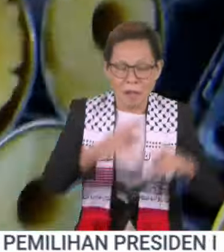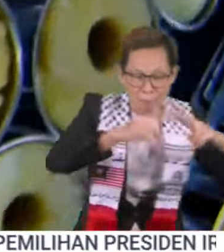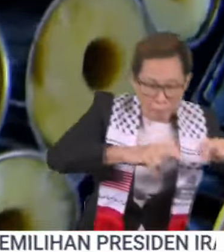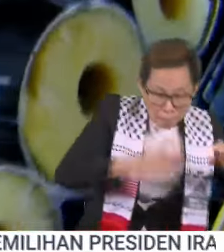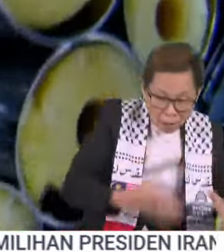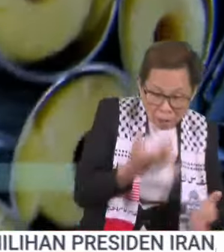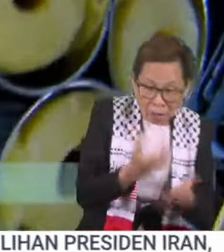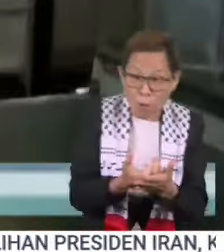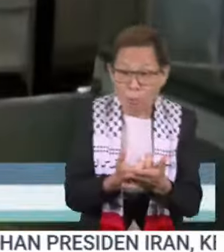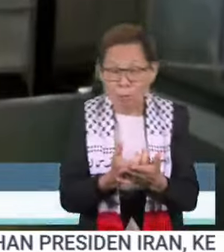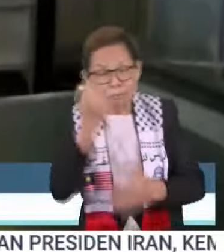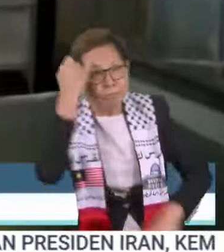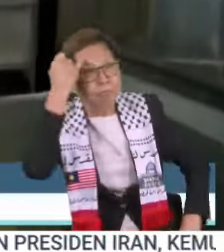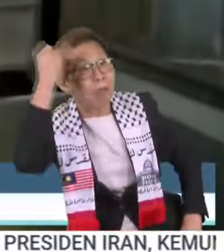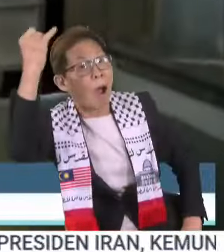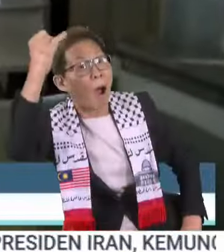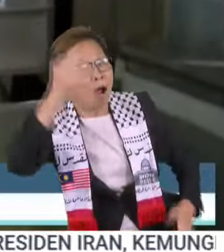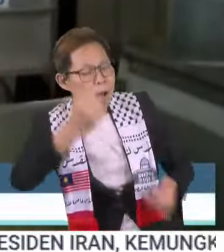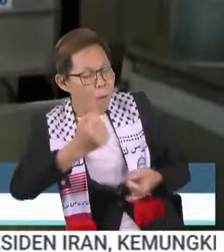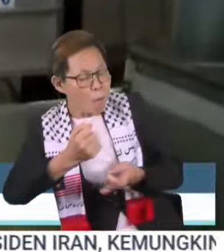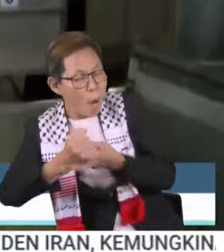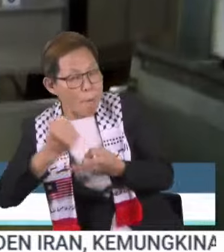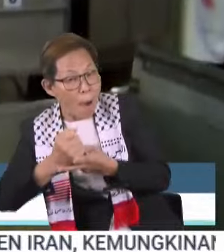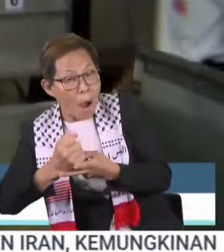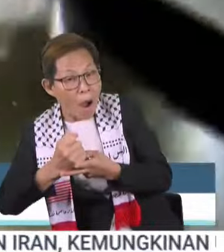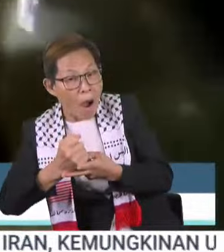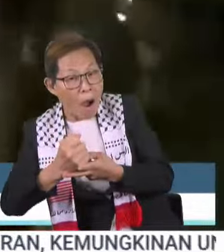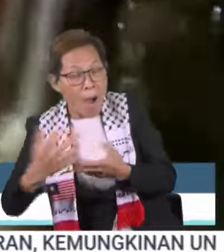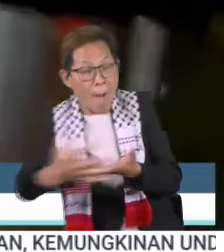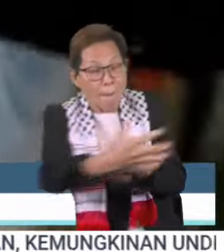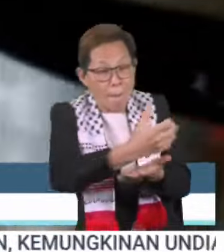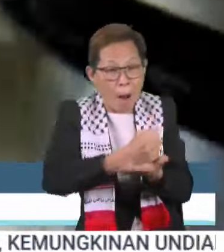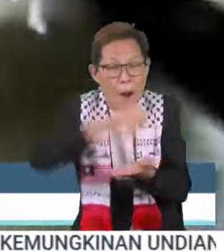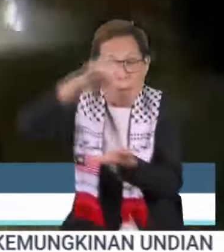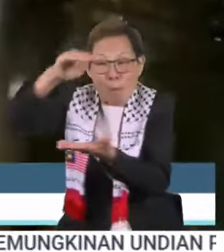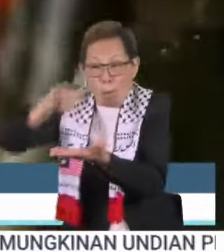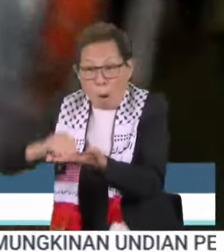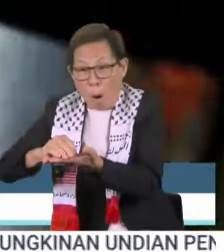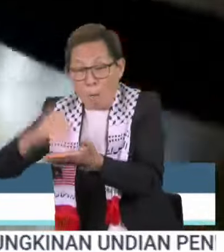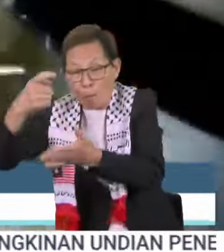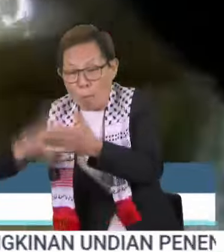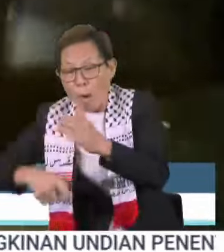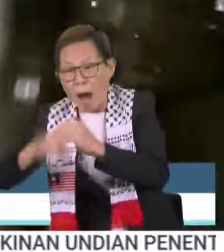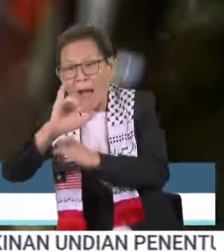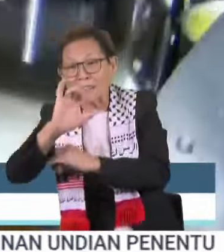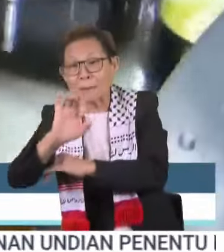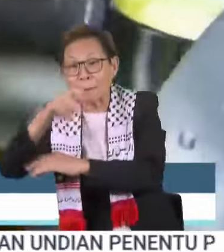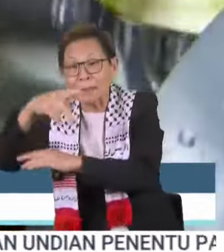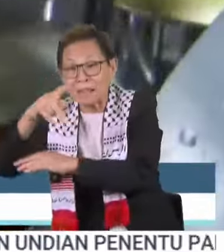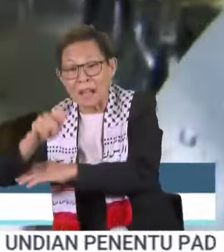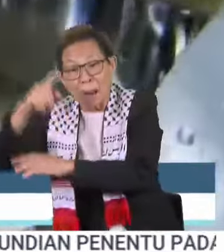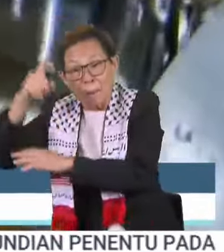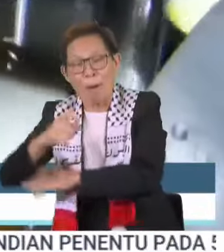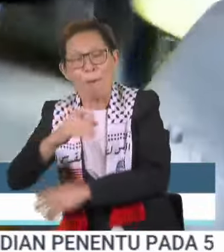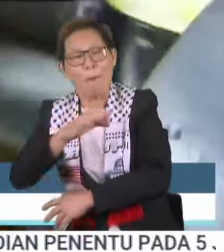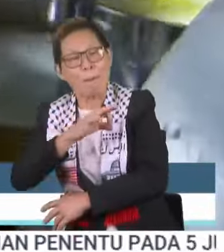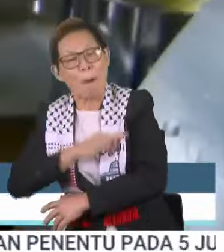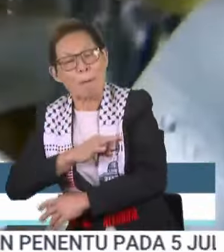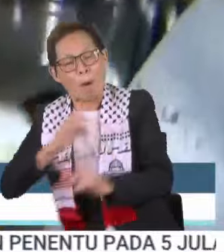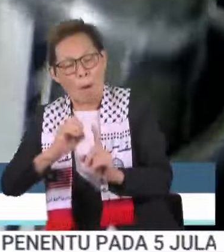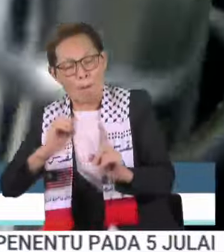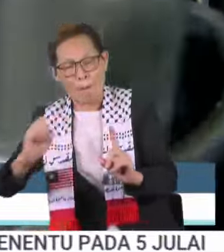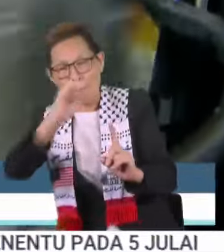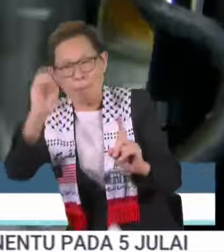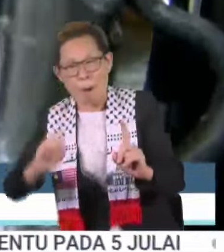Penganalisis ekonomi pula berpendapat penjimatan diperoleh hasil penurunan kadar surcharge ICPT perlu dimanfaatkan